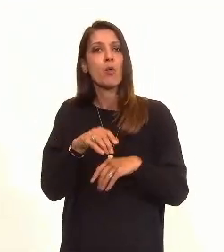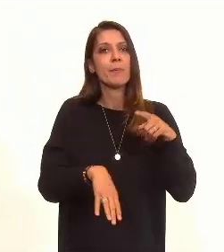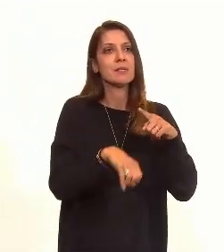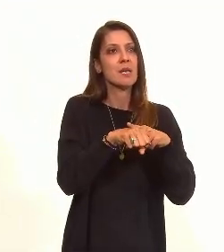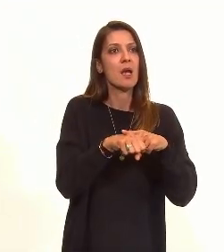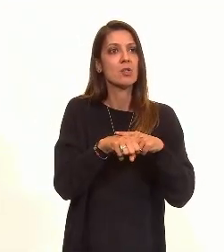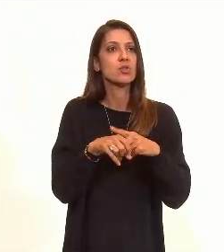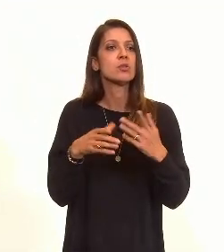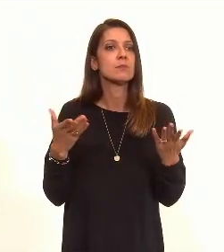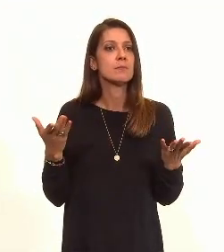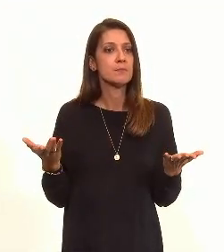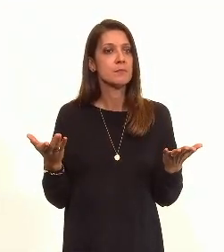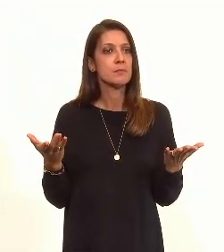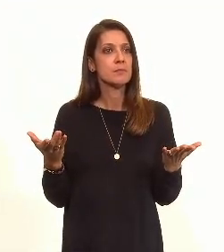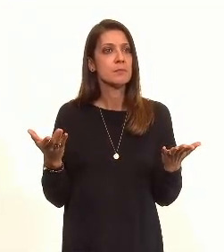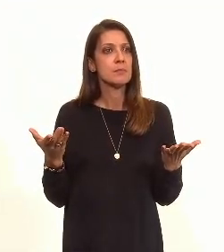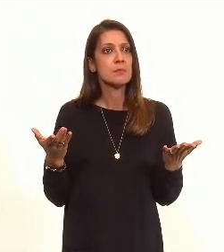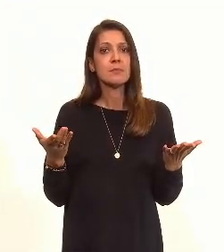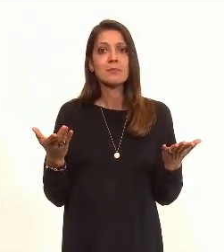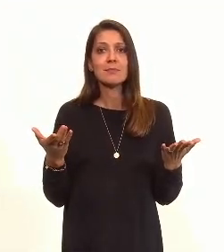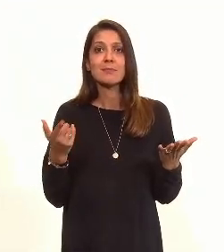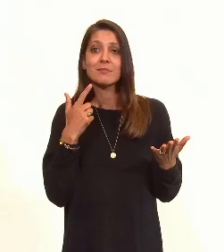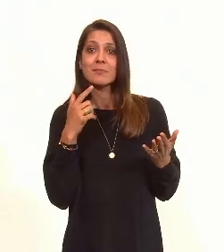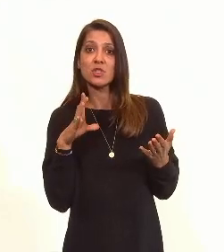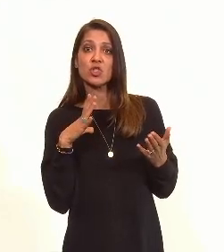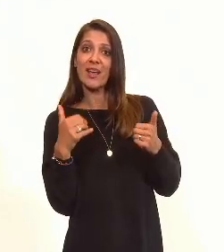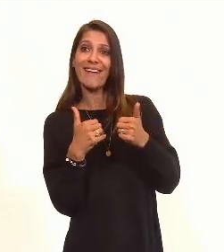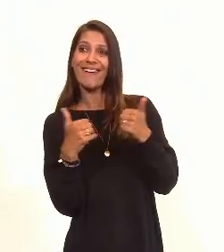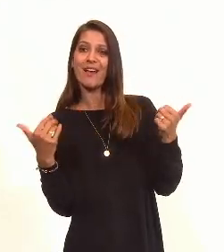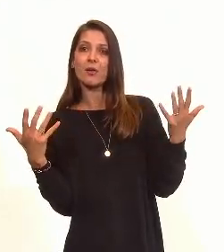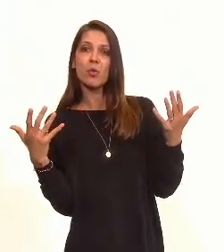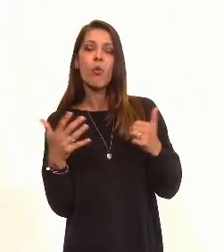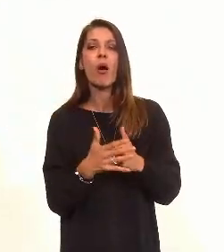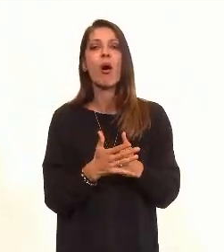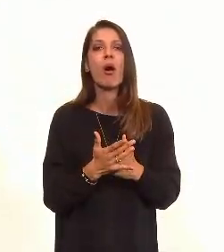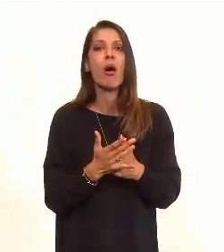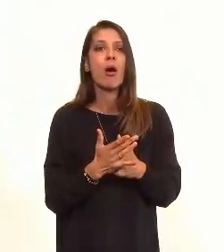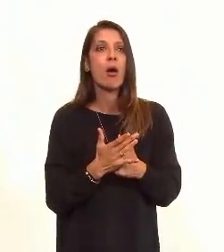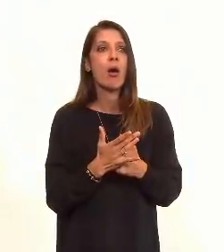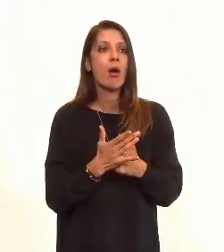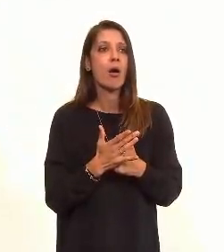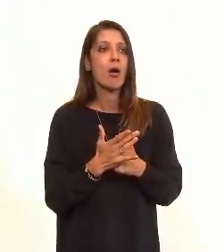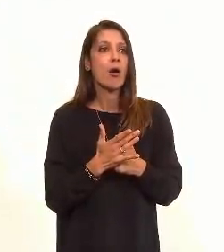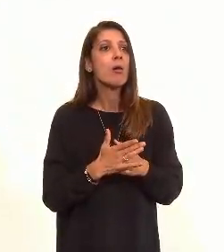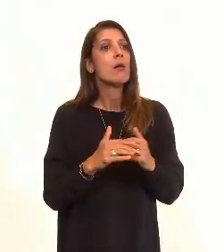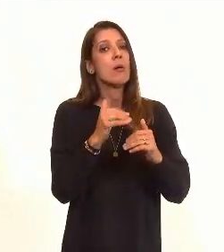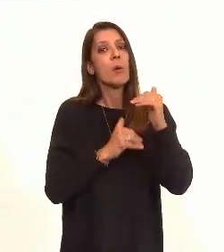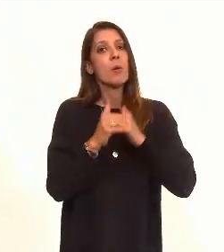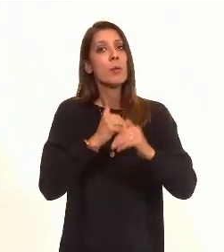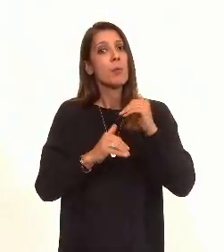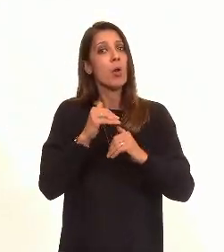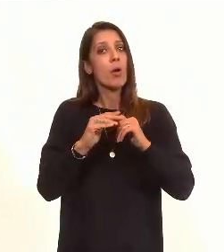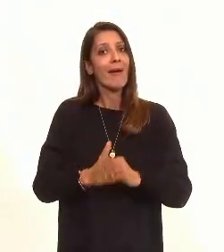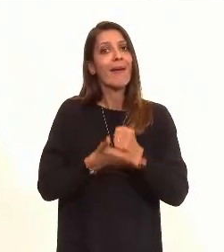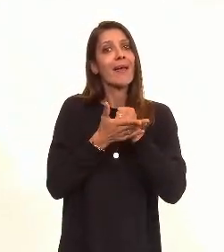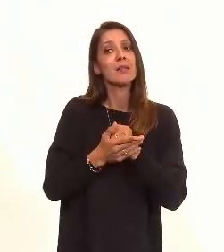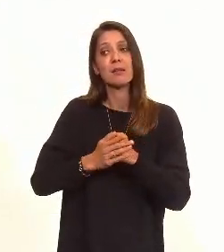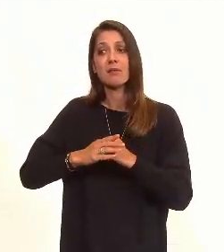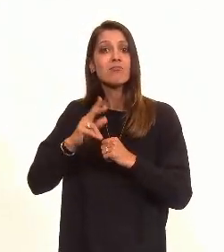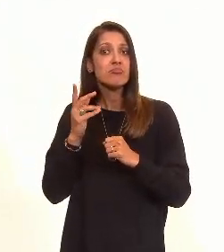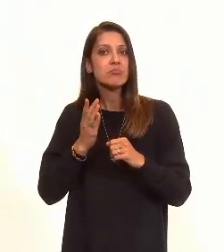temps ne comble pas non plus l'écart qui peut exister entre l'élaboration du plan d'aide dans le cadre de l'APA ou de la PCH et les besoins réels